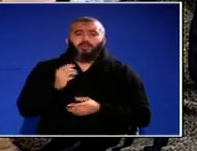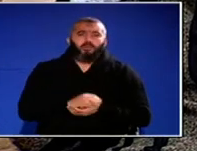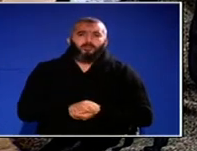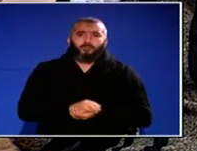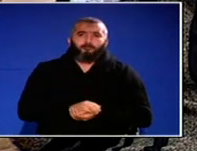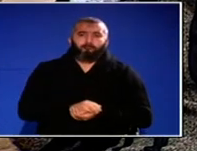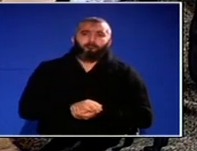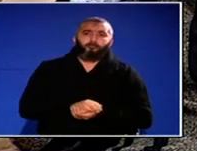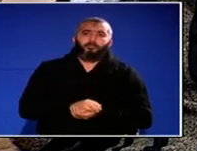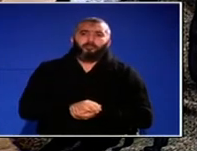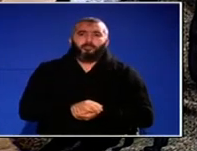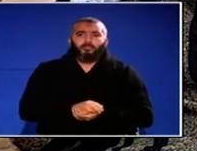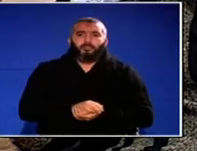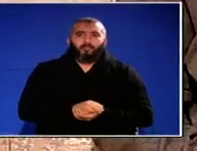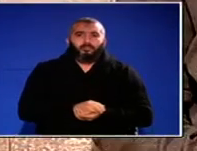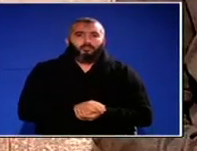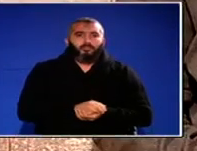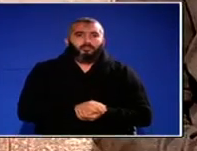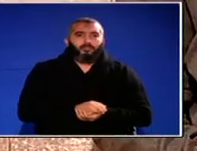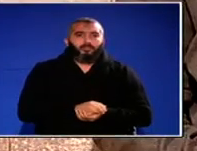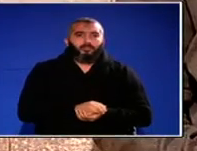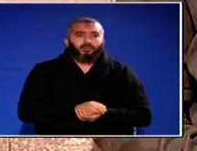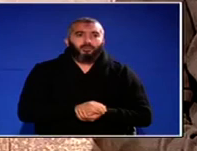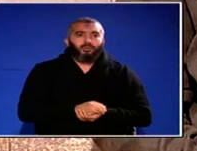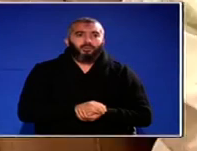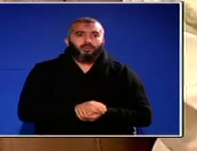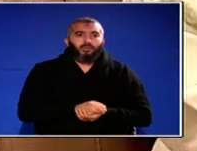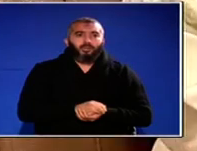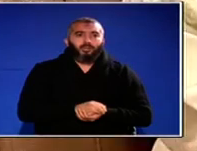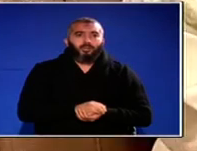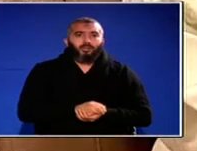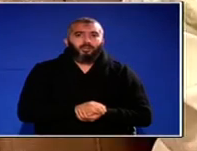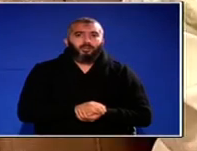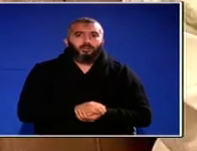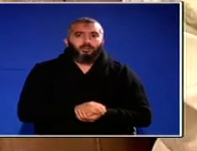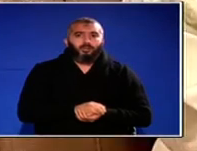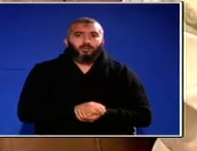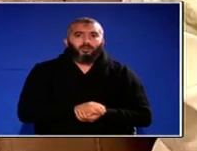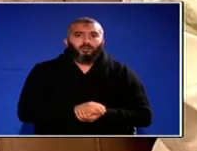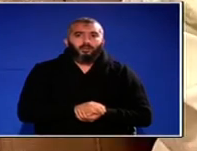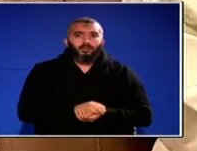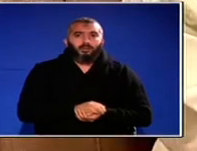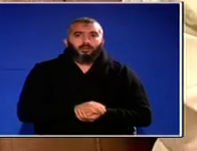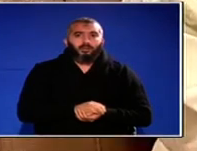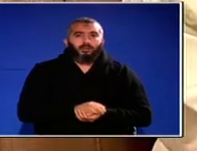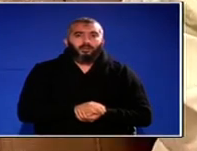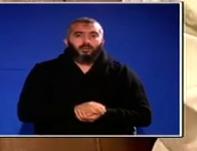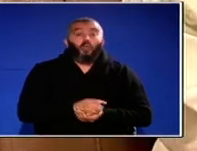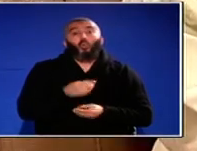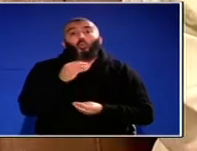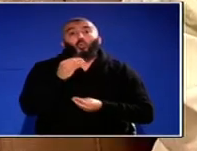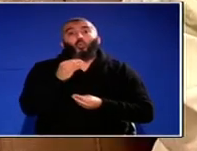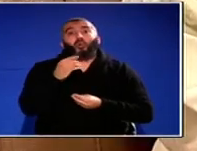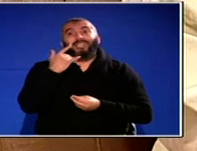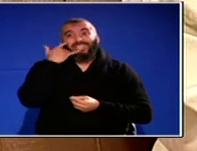الأمر يتعلق بالوضوء أو ما إلى ذلك. لا الوضوء خلاص، الوضوء راه كما قلت يا سيدي راه يروح يتوضأ، ولكن أو ممكن قد